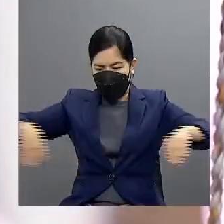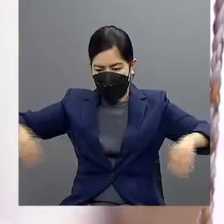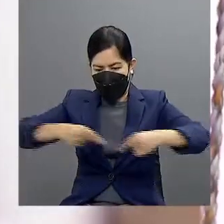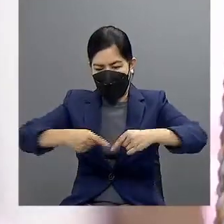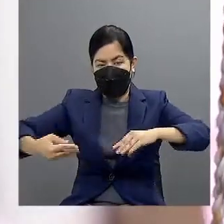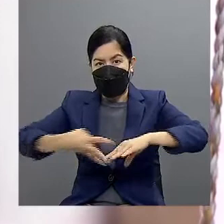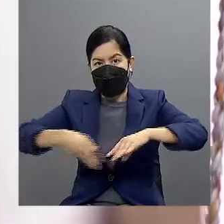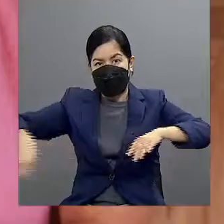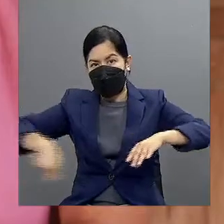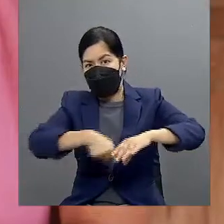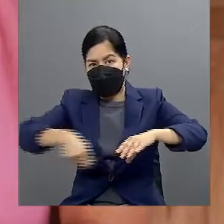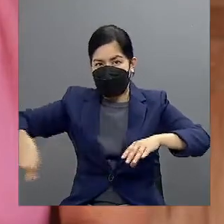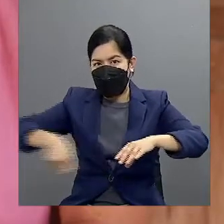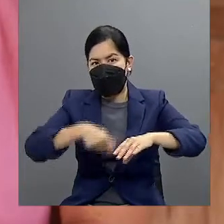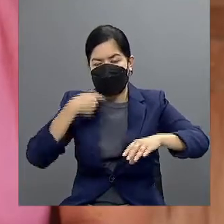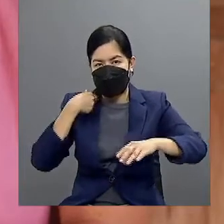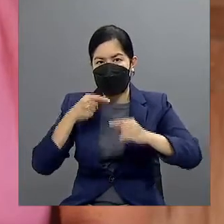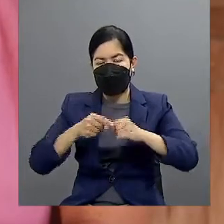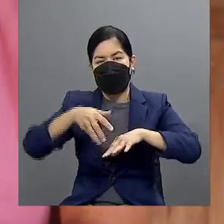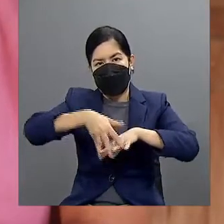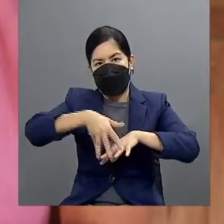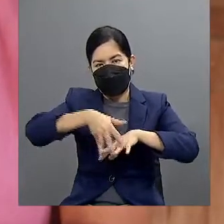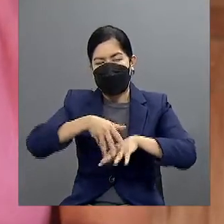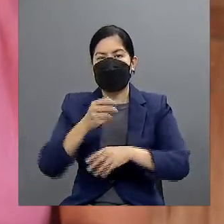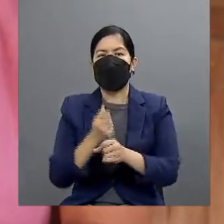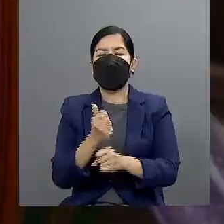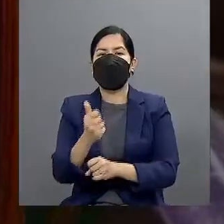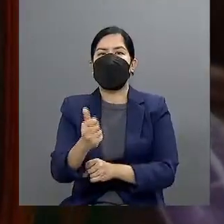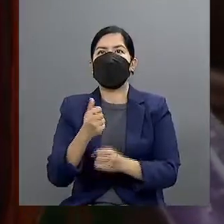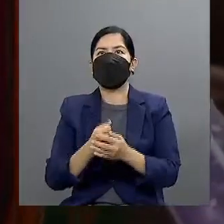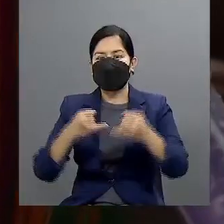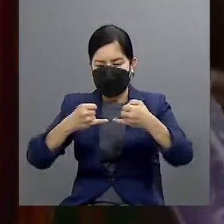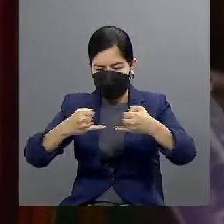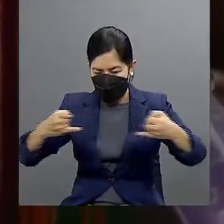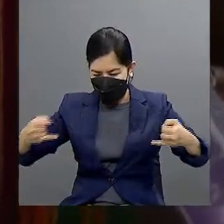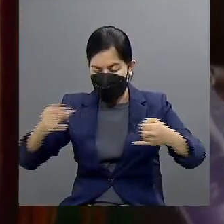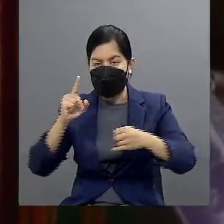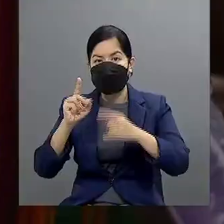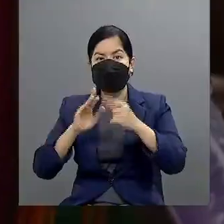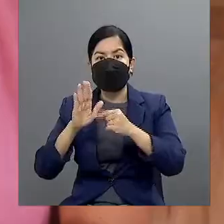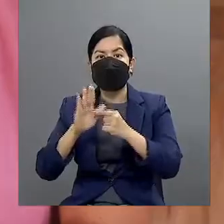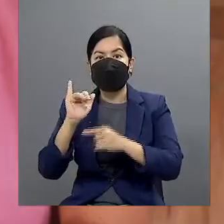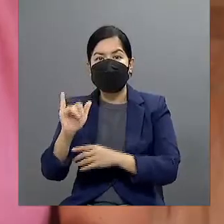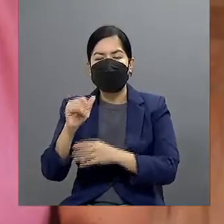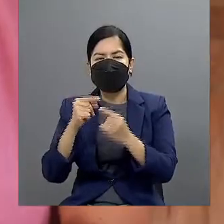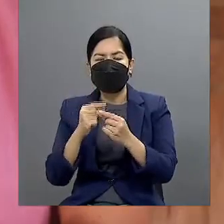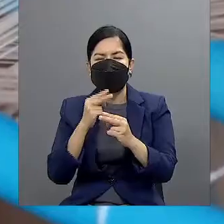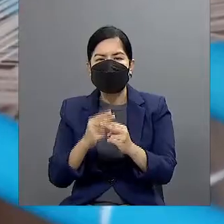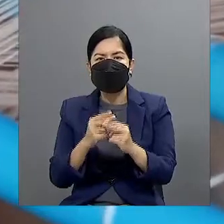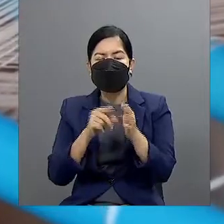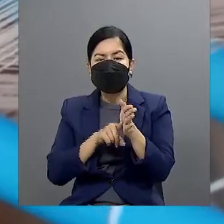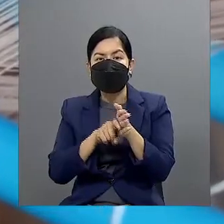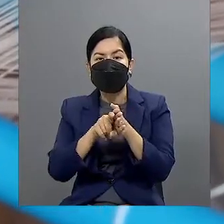ได้เรียบร้อยแล้วก็ทอได้เลยส่วนเส้นใยที่เราใช้ก็คือเส้นไหมประดิษฐ์นะคะเป็นเส้นใยสังเคราะ